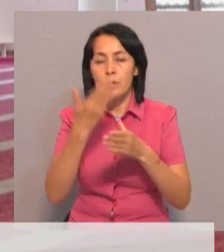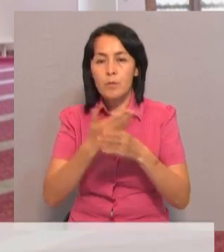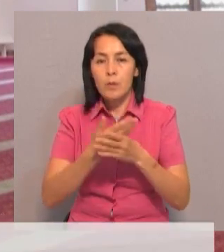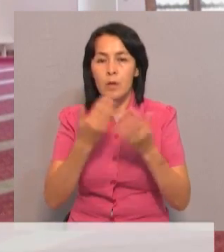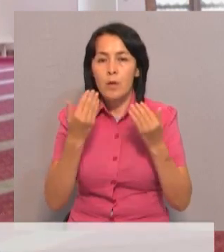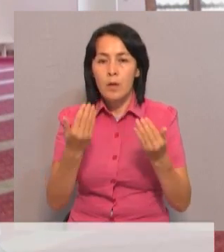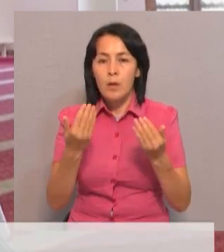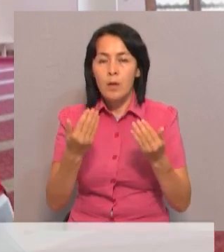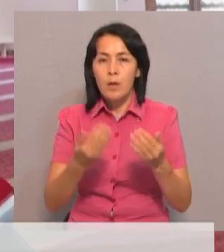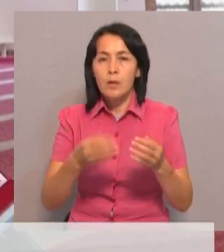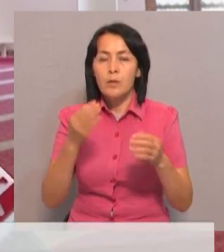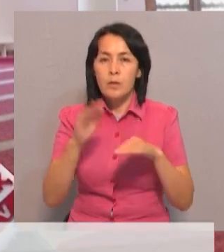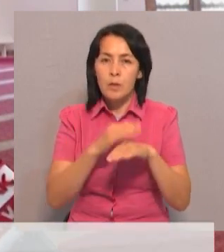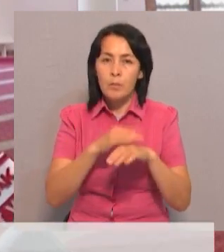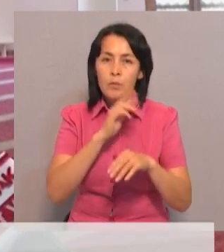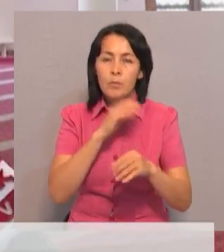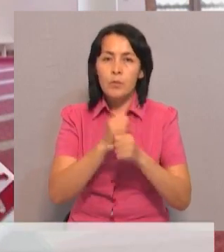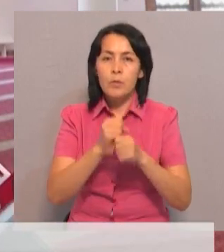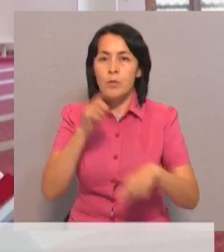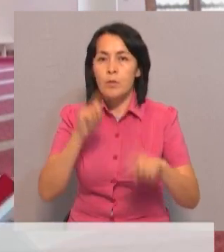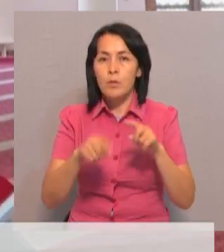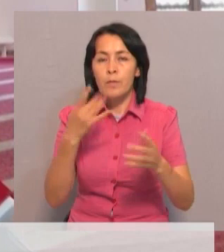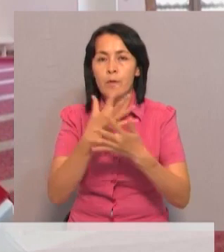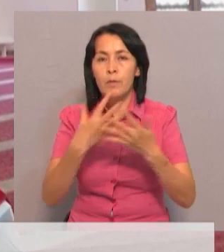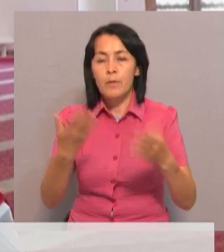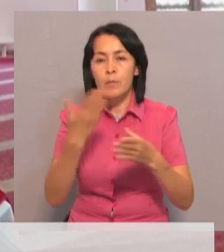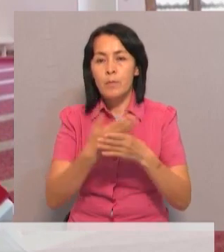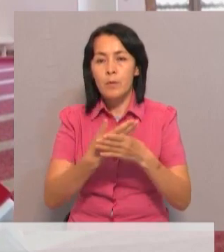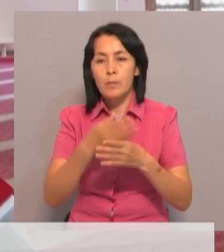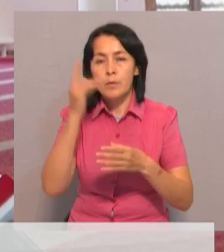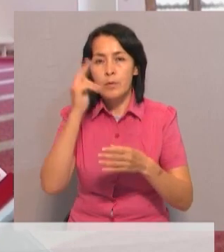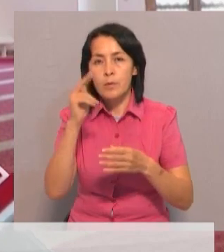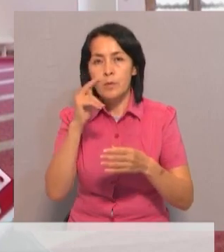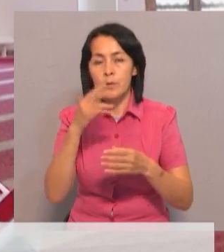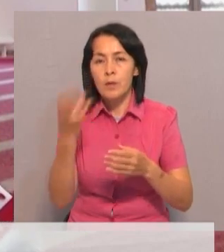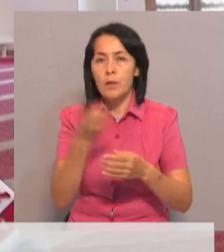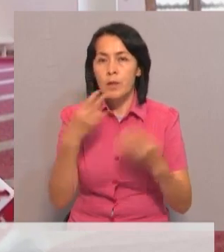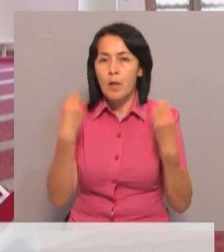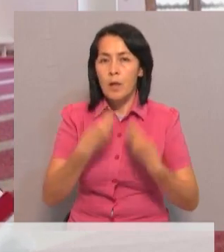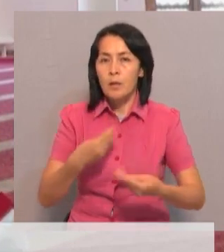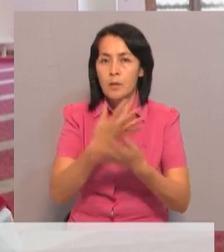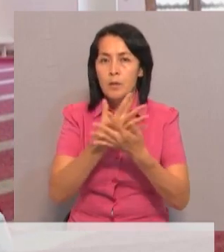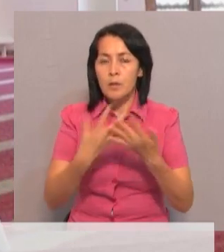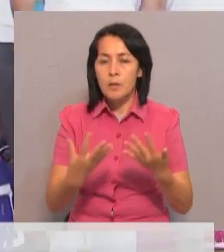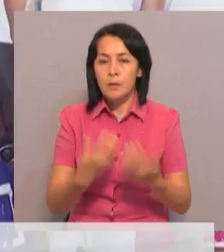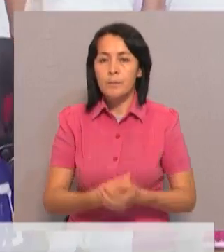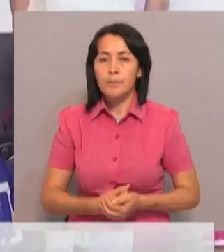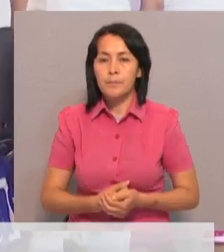содействие, внести вклад в благое дело. Любой вид помощи, будь то школьные принадлежности, одежда, техника,